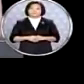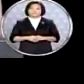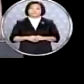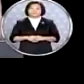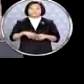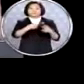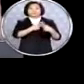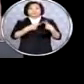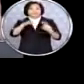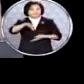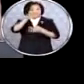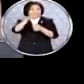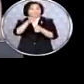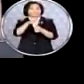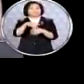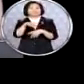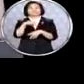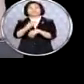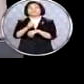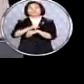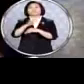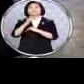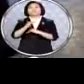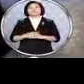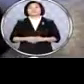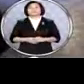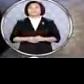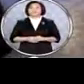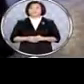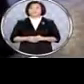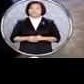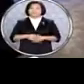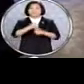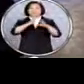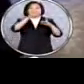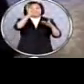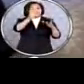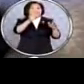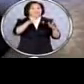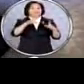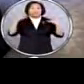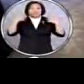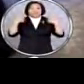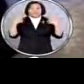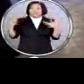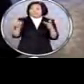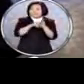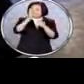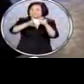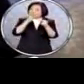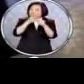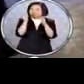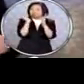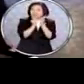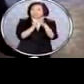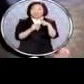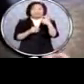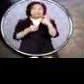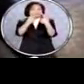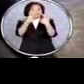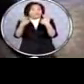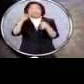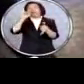请蔡英文女士提问，时间是一分钟。 马总统执政也将近4年了，633